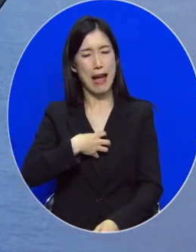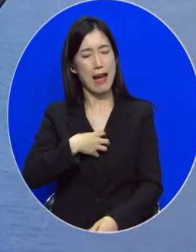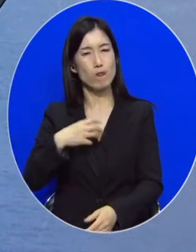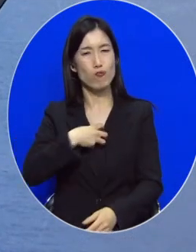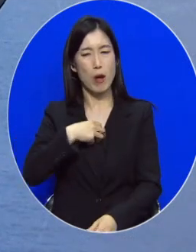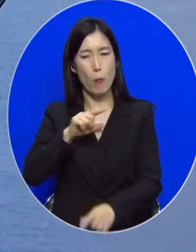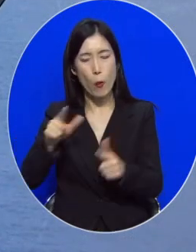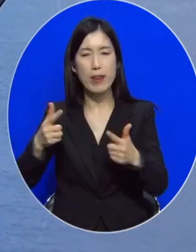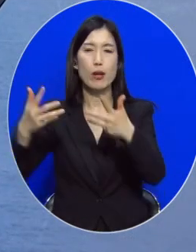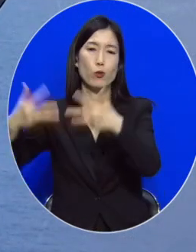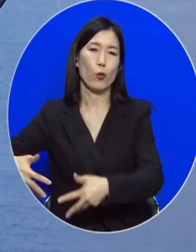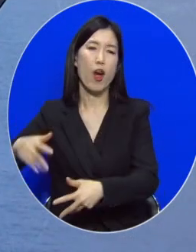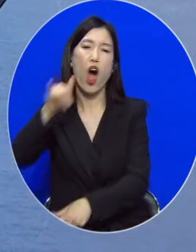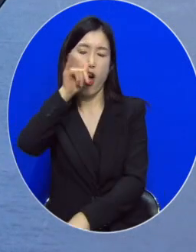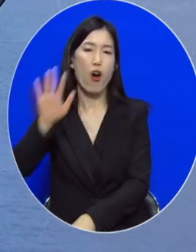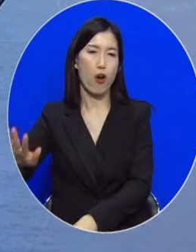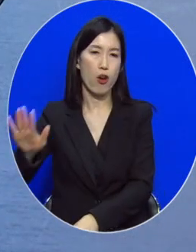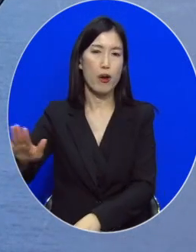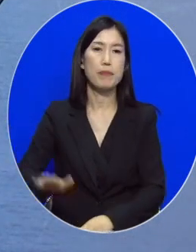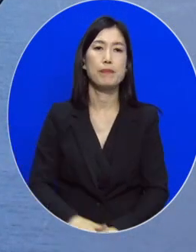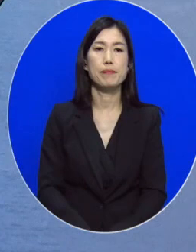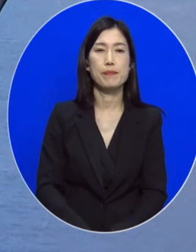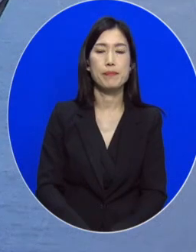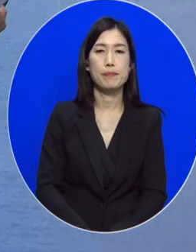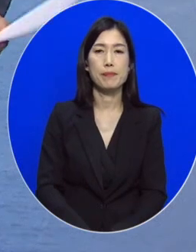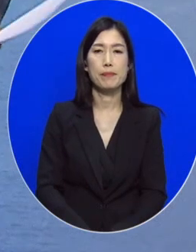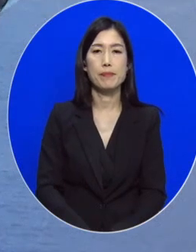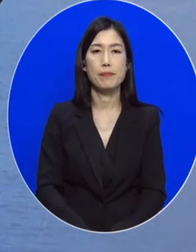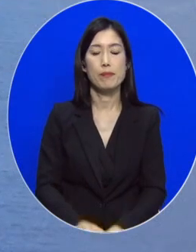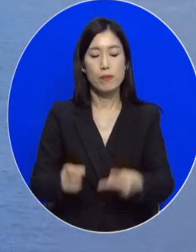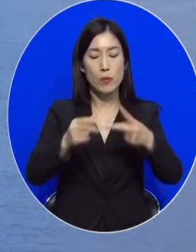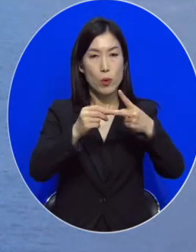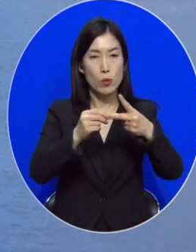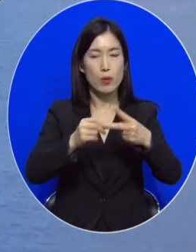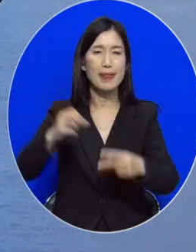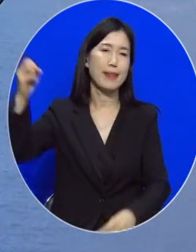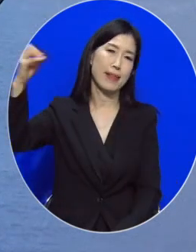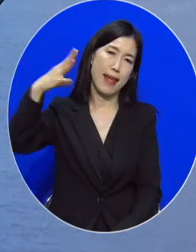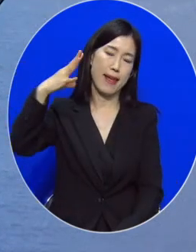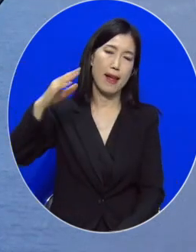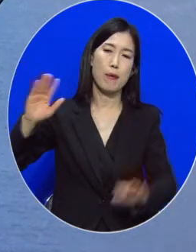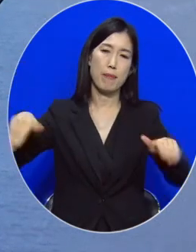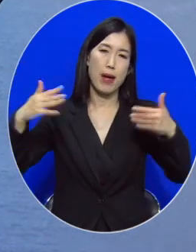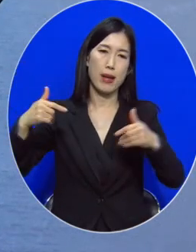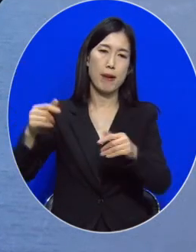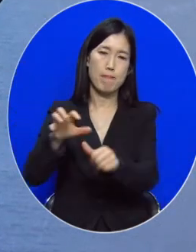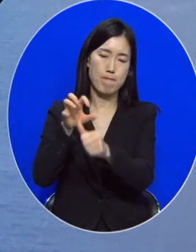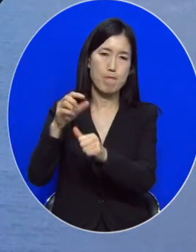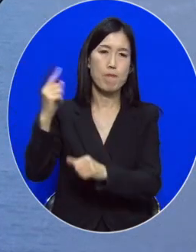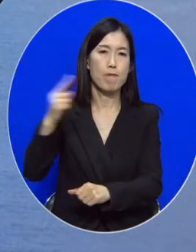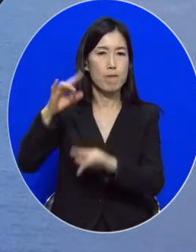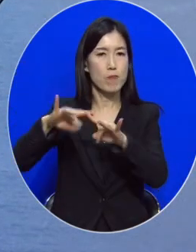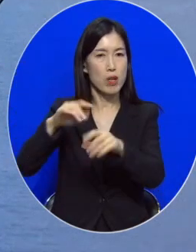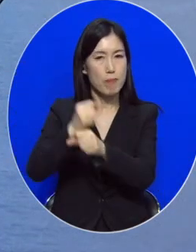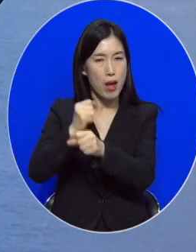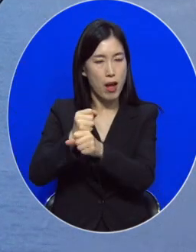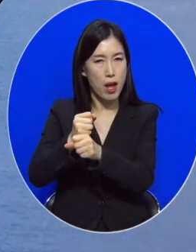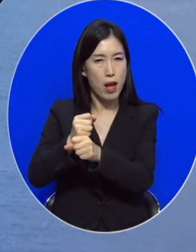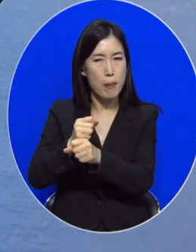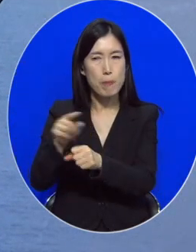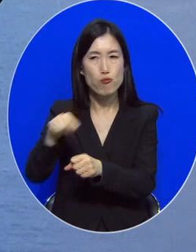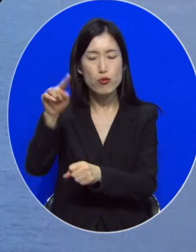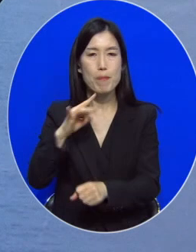까다로운 조건을 달았습니다 다음으로 태양광이나 풍력 같은 원전 이외의 친환경